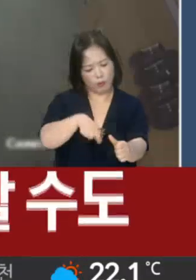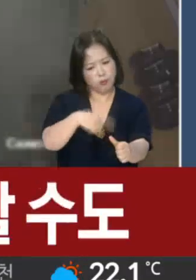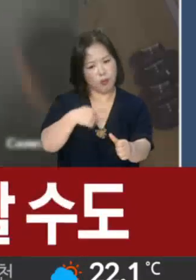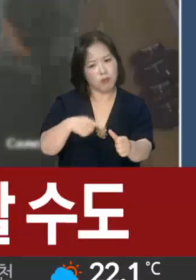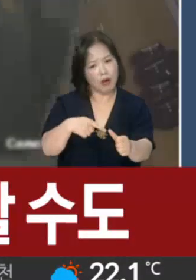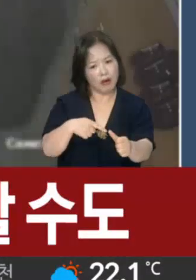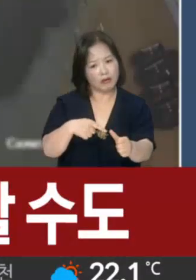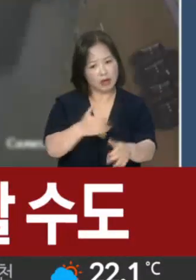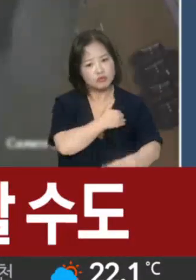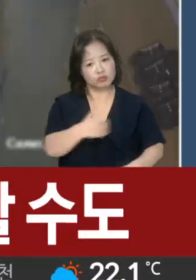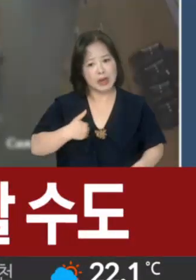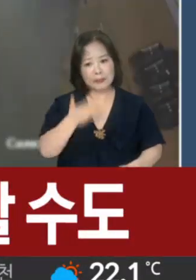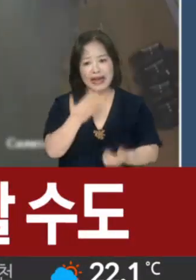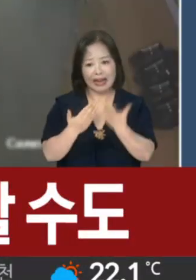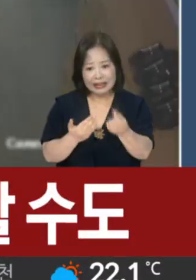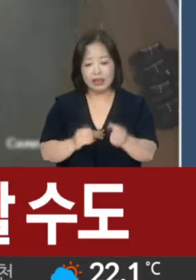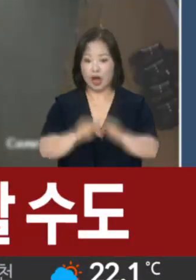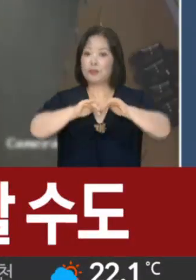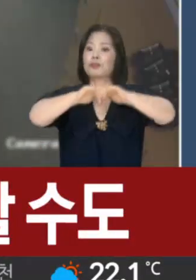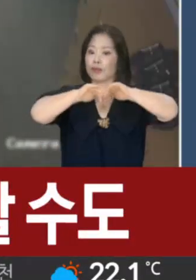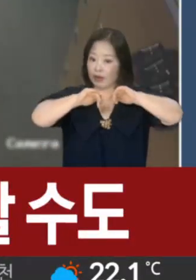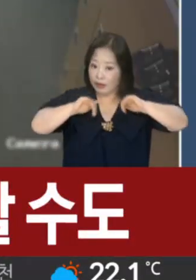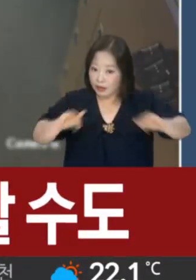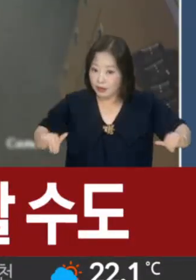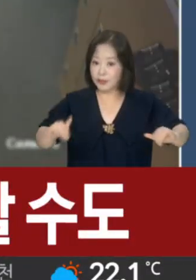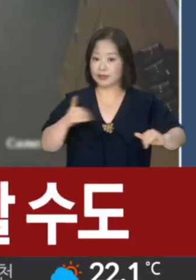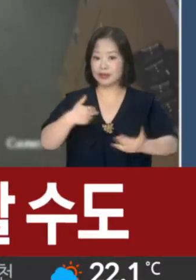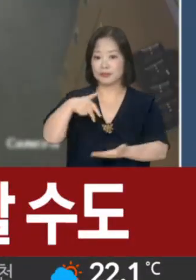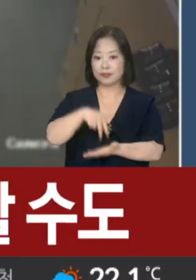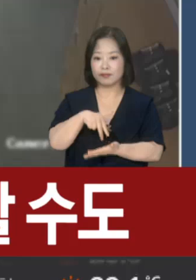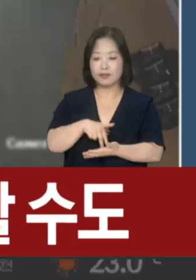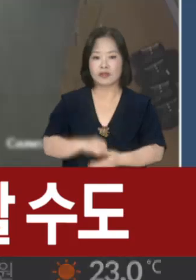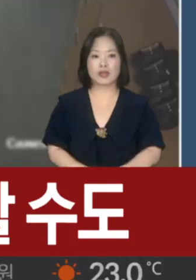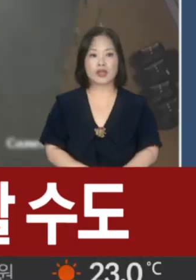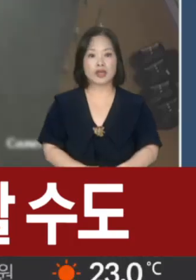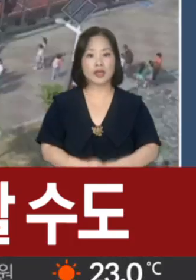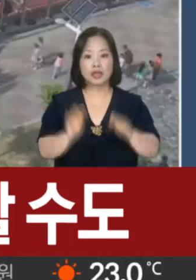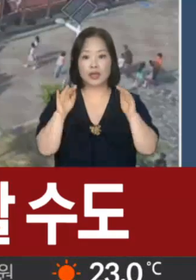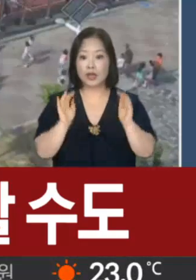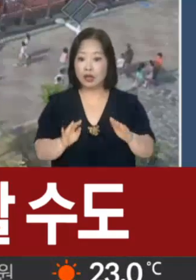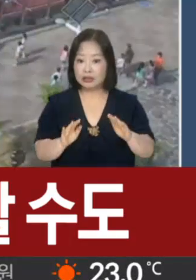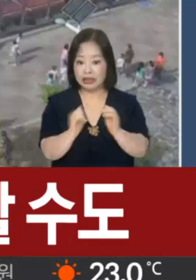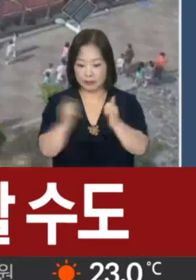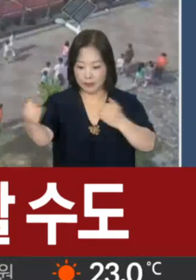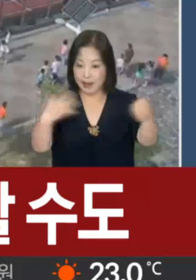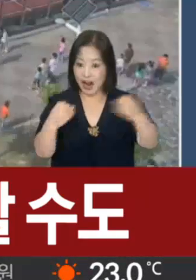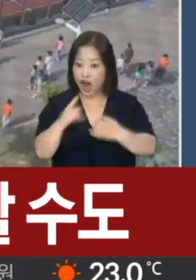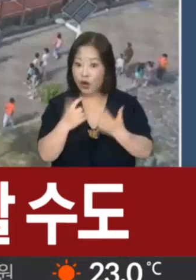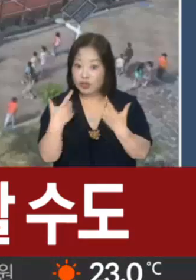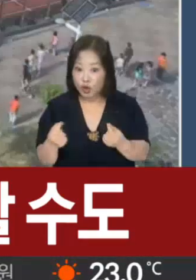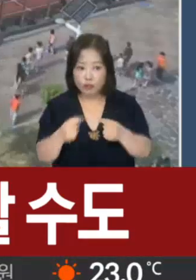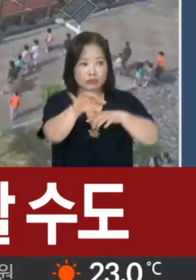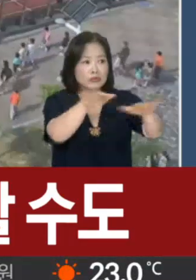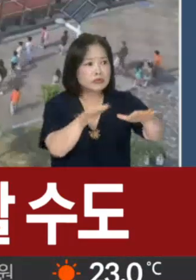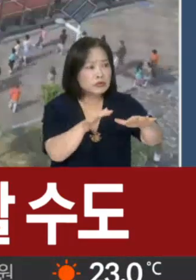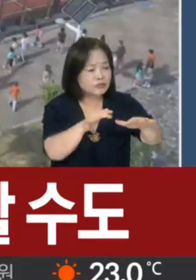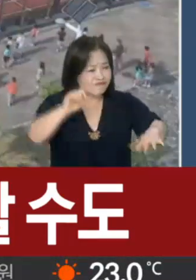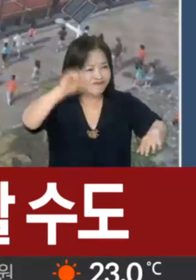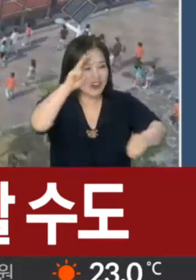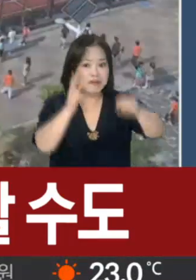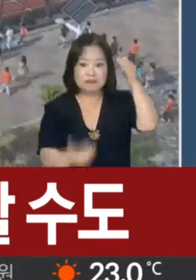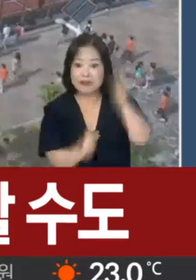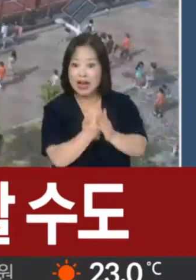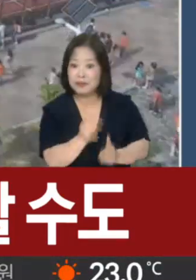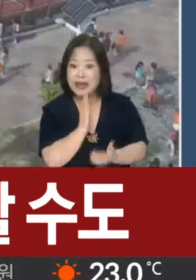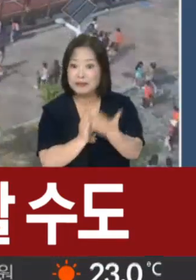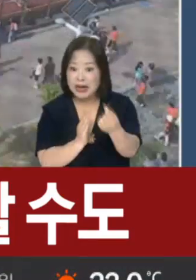저는 이제 조금 다른 얘기인데 결국은 많은 분들이 말씀하신 것처럼 지진을 예측할 수 없는 재난이거든요. 네네.